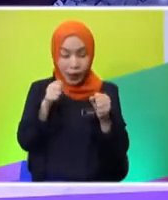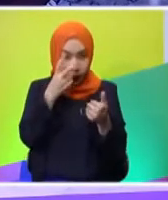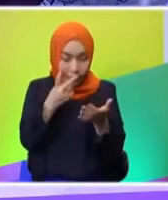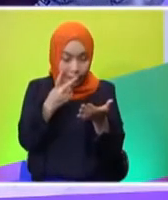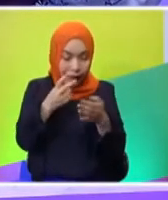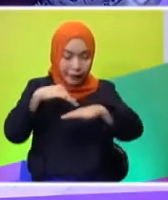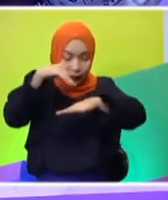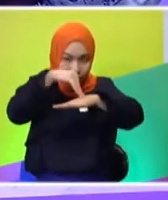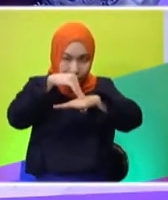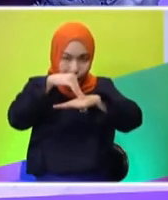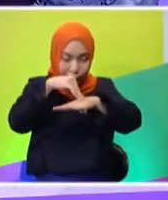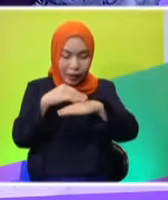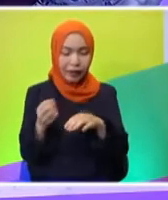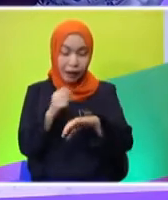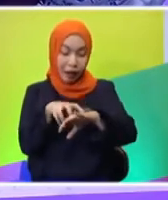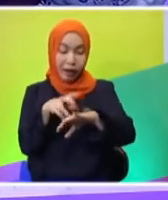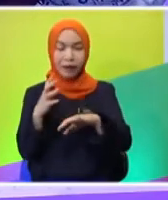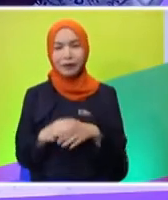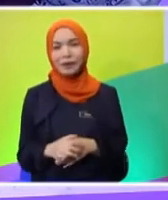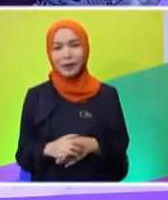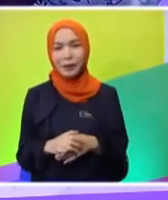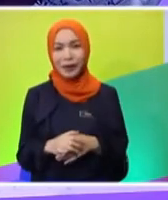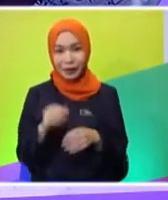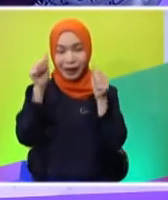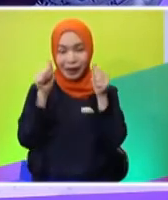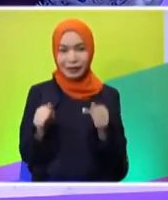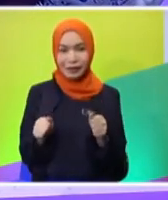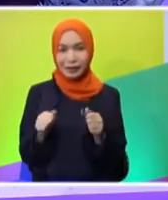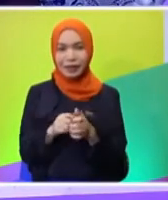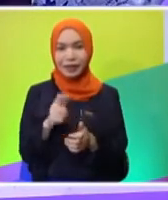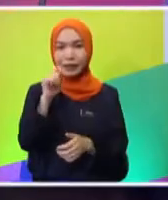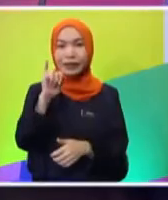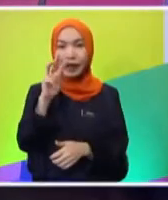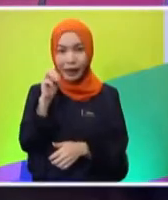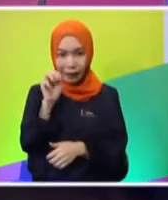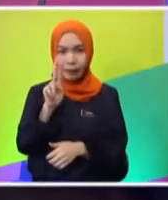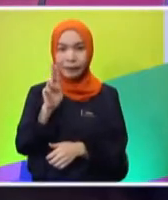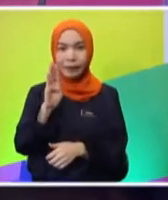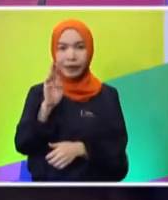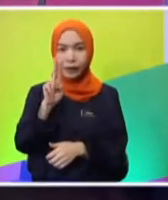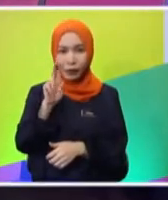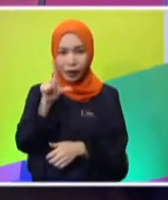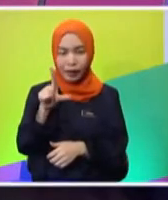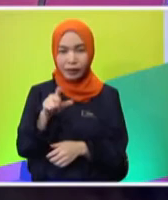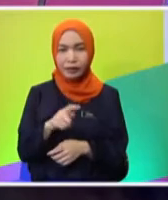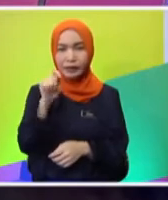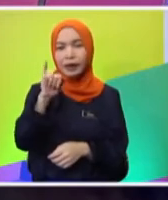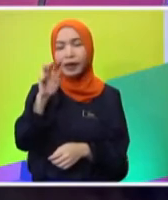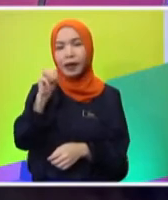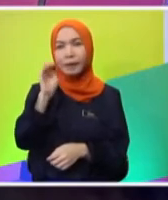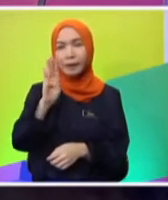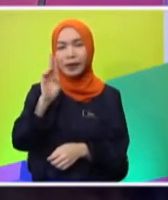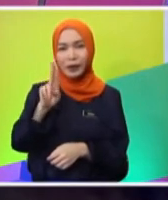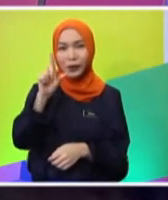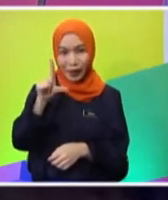kini oke oke kita begini the Maaf Oke seterusnya acak tambahan Acan